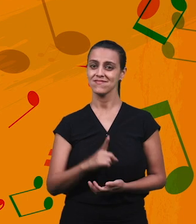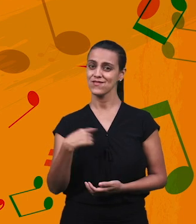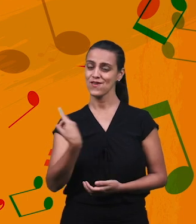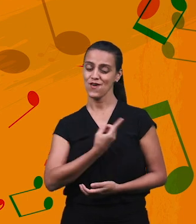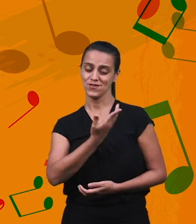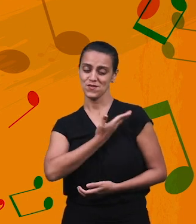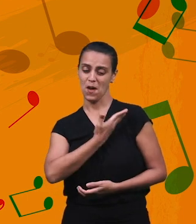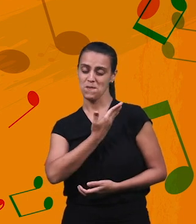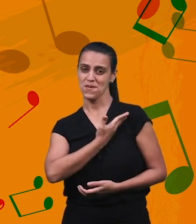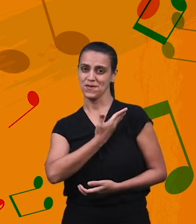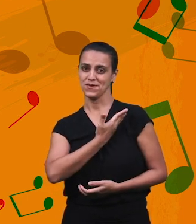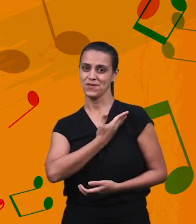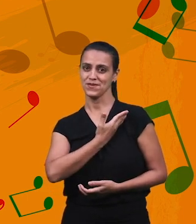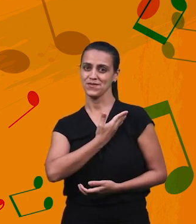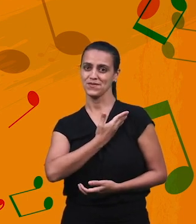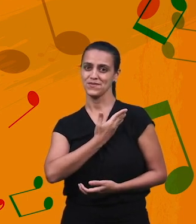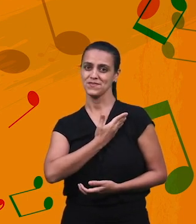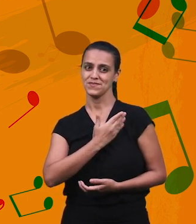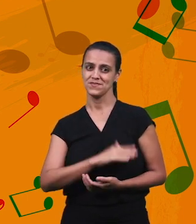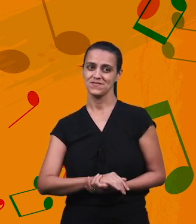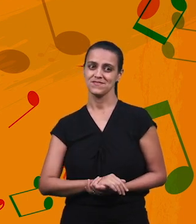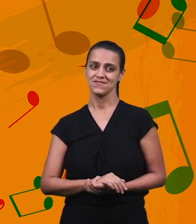Nosso amigo, eu sou